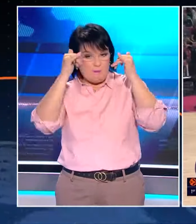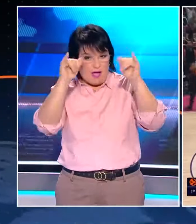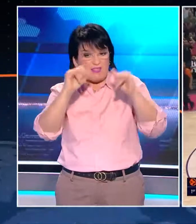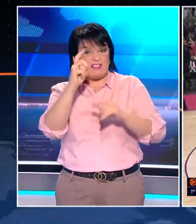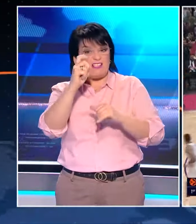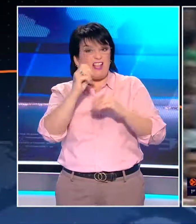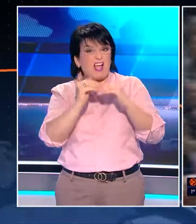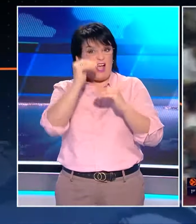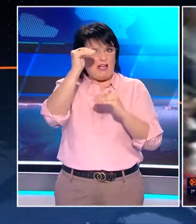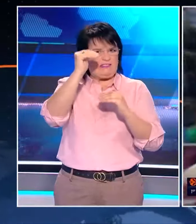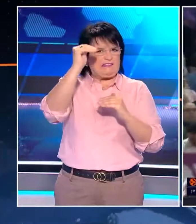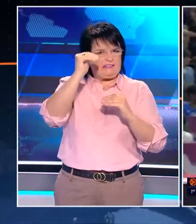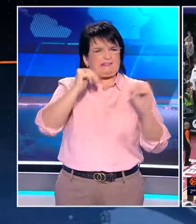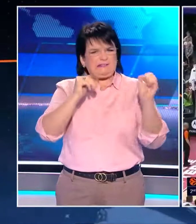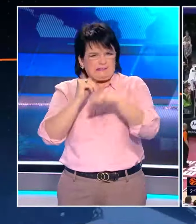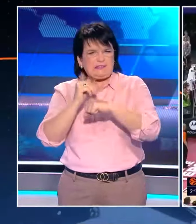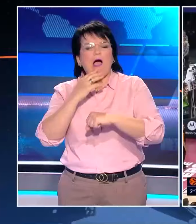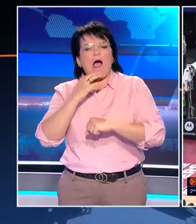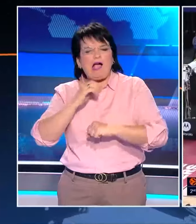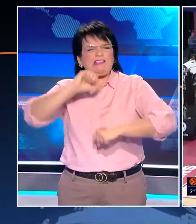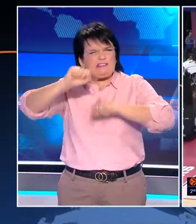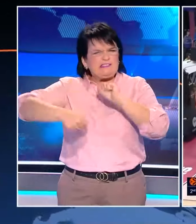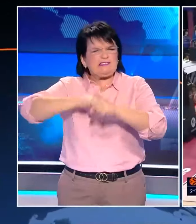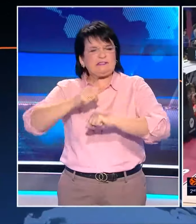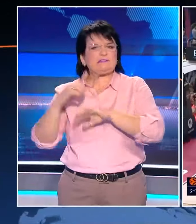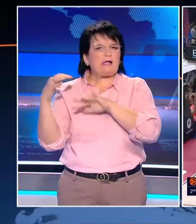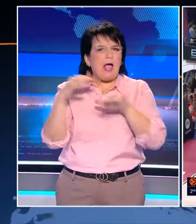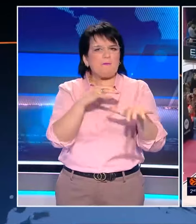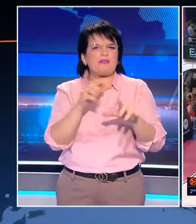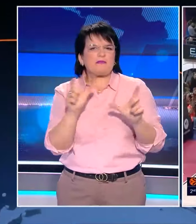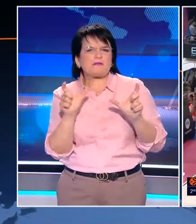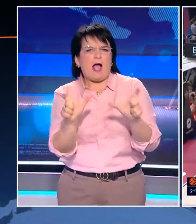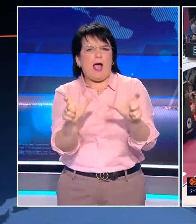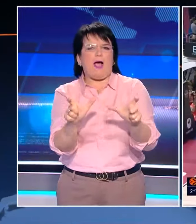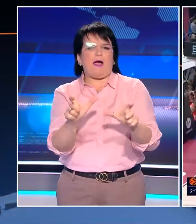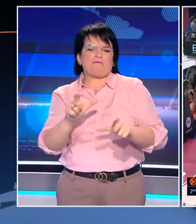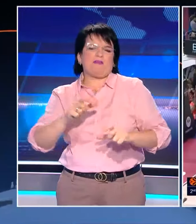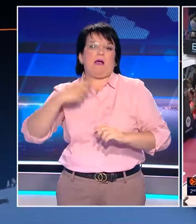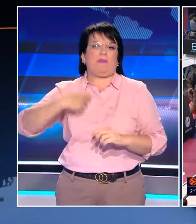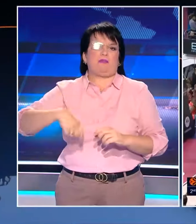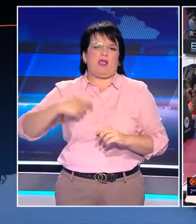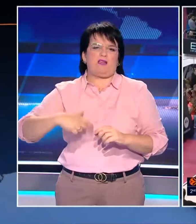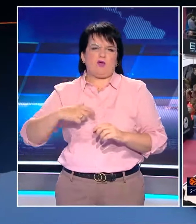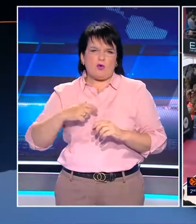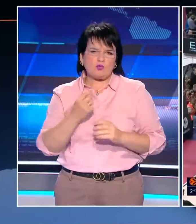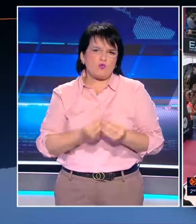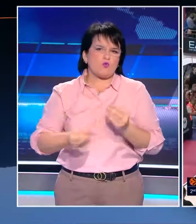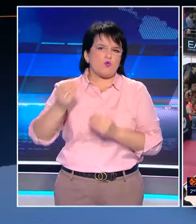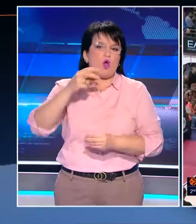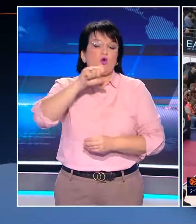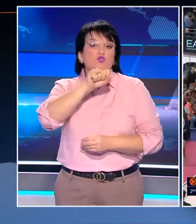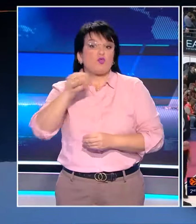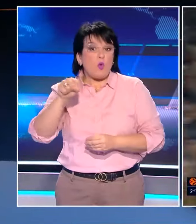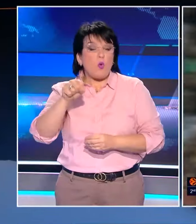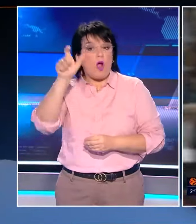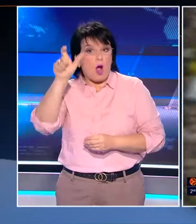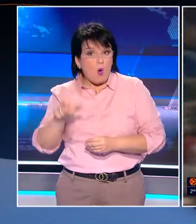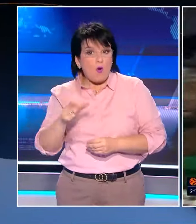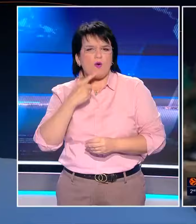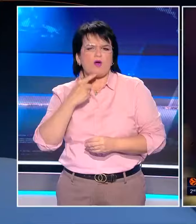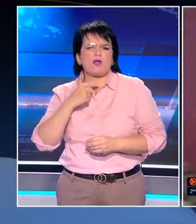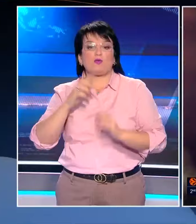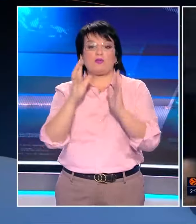πόντων. Αλλά ο Παναθηναϊκός με όπλο την πολύ σκληρή και αποτελεσματική άμυνα βγήκε μπροστά και με συμπαραστάτη τον Σλούκα, τον συγκλονιστικό